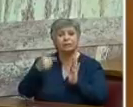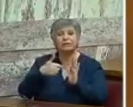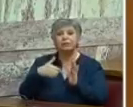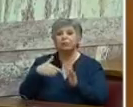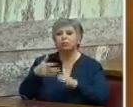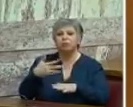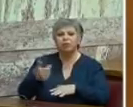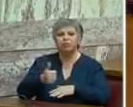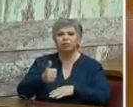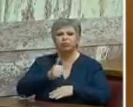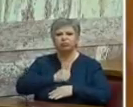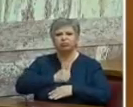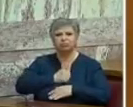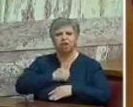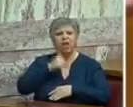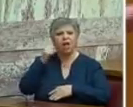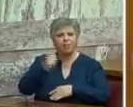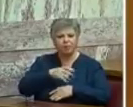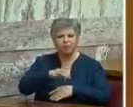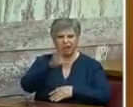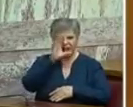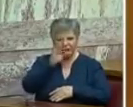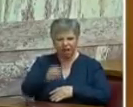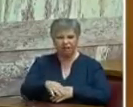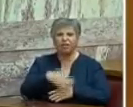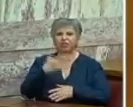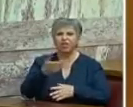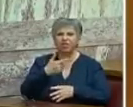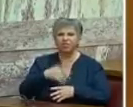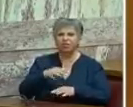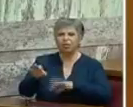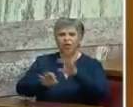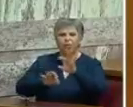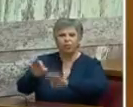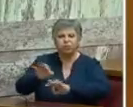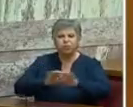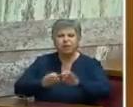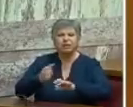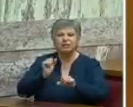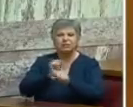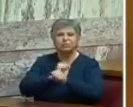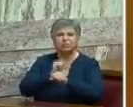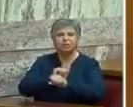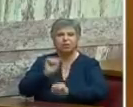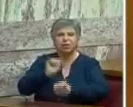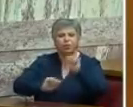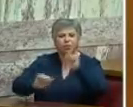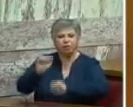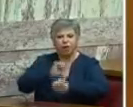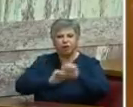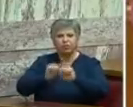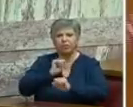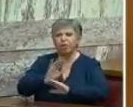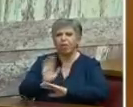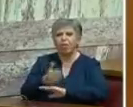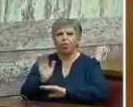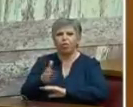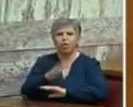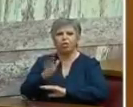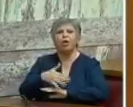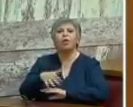αυτούς τους ανθρώπους που φυσοδομούσαν και στις εργάτριες και στο δημόσιο χρήμα με τους εργολάβους και μας δείχνει τον πρώτο νόμο, α, είναι η απόφαση